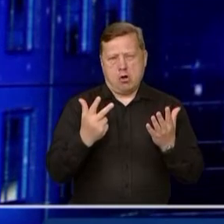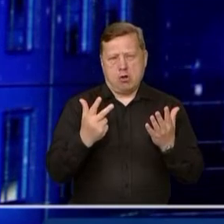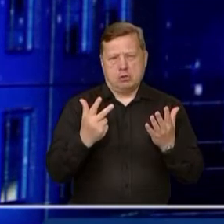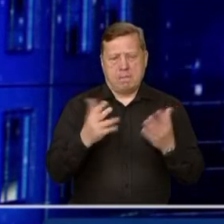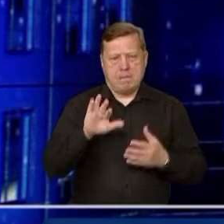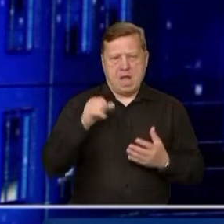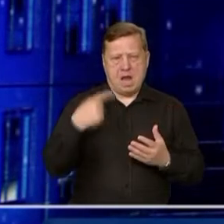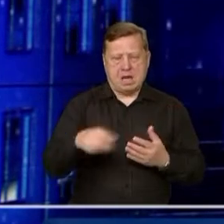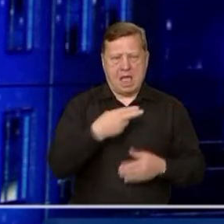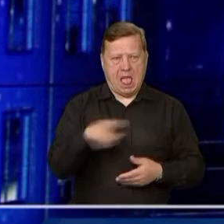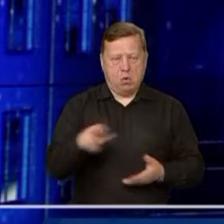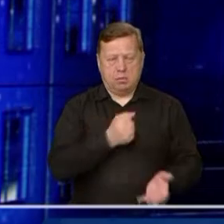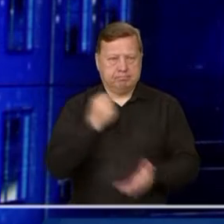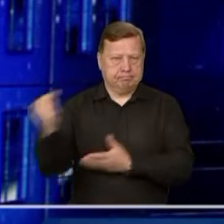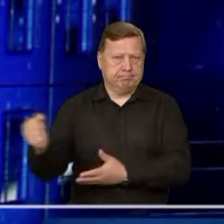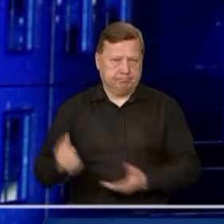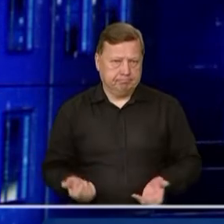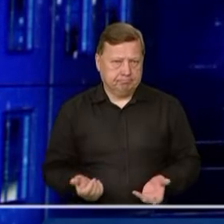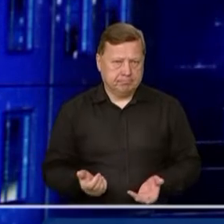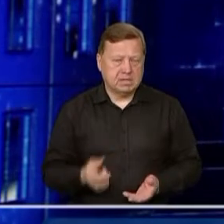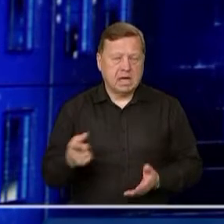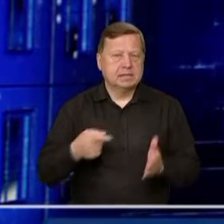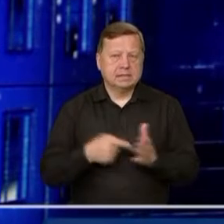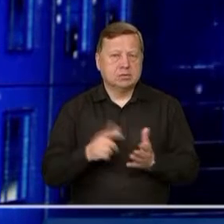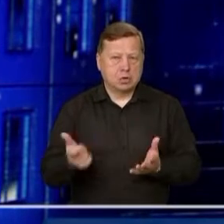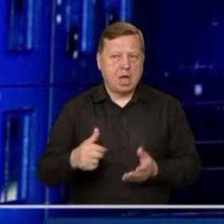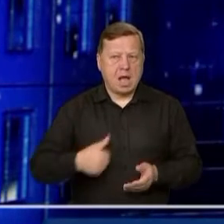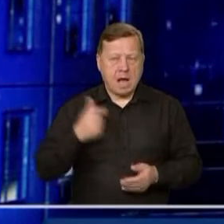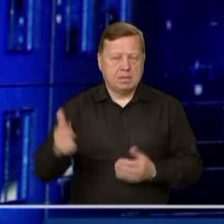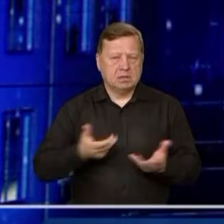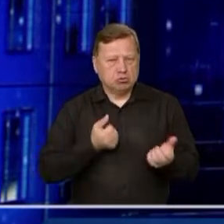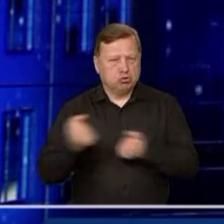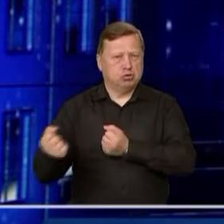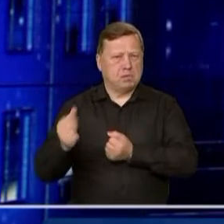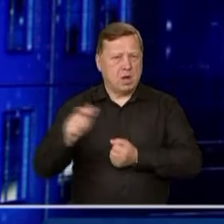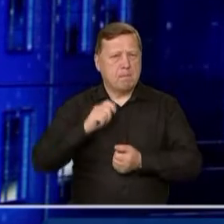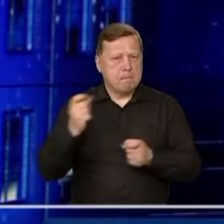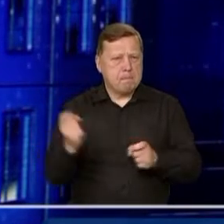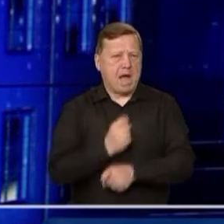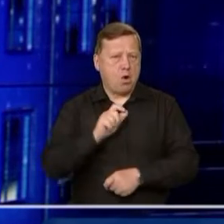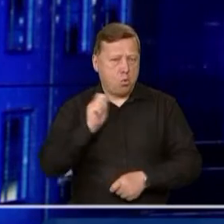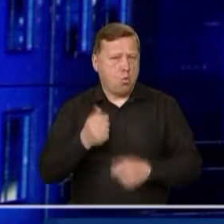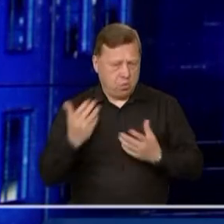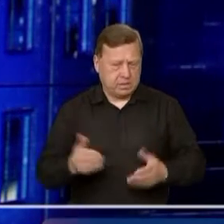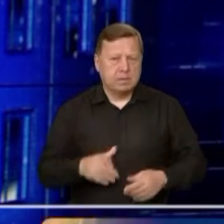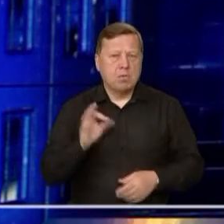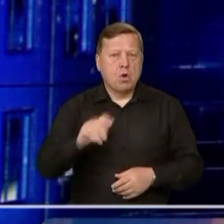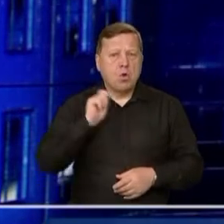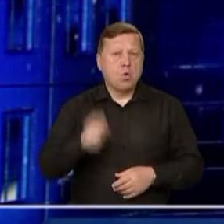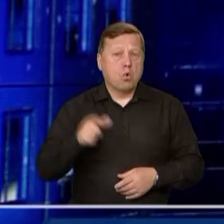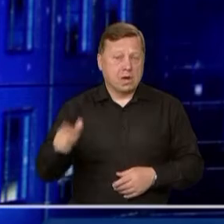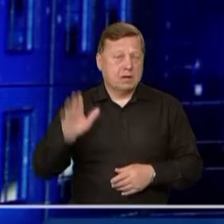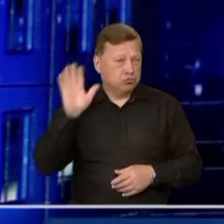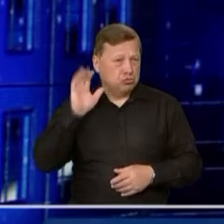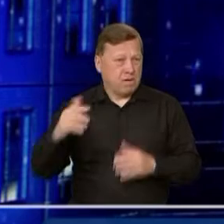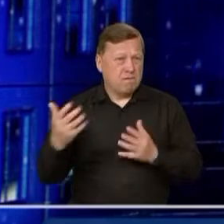miliardów euro, które mają na celu po prostu utrzymanie stabilności państwa ukraińskiego, no bo nie zapominajmy, że Ukraina